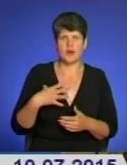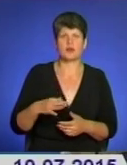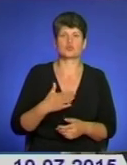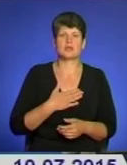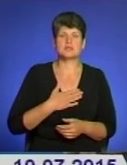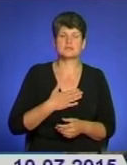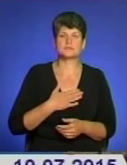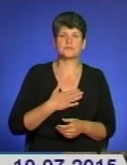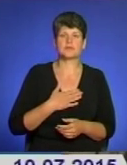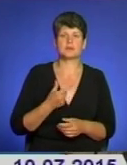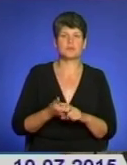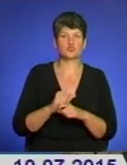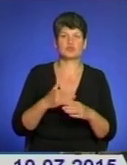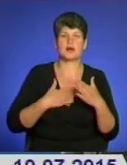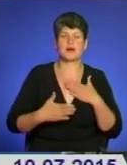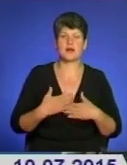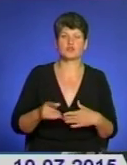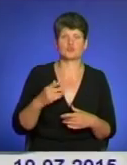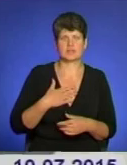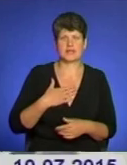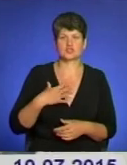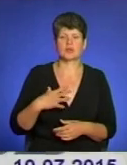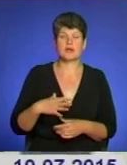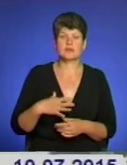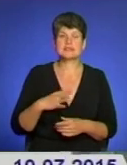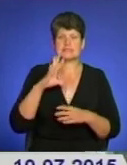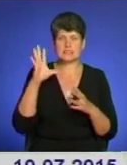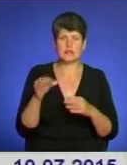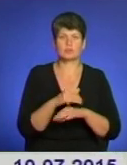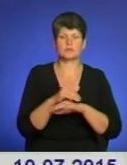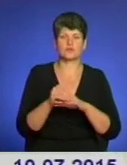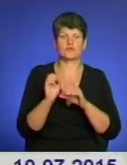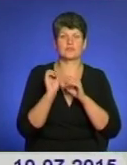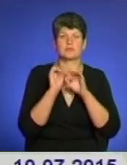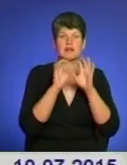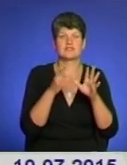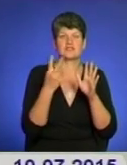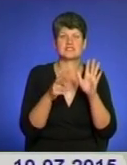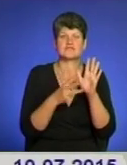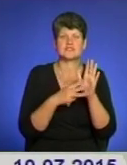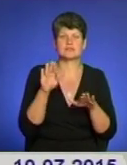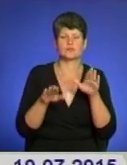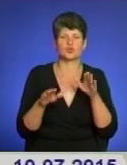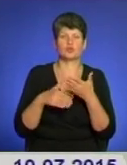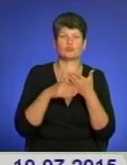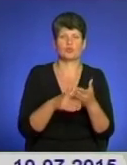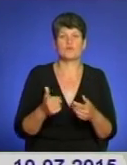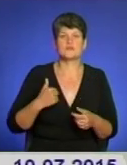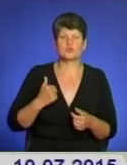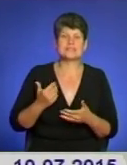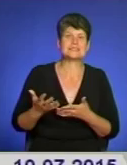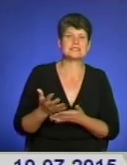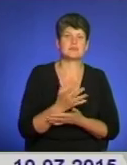чекають. І ми дуже раді тому, що вони нас чекають. Загалом на передову доставлять 28 тонн допомоги військовим.